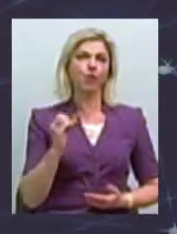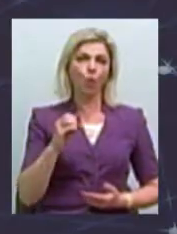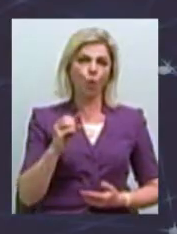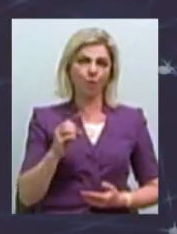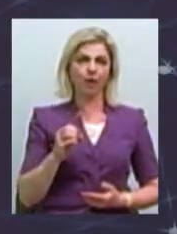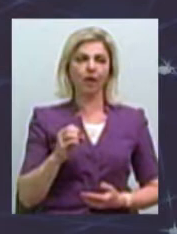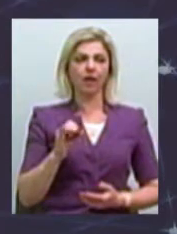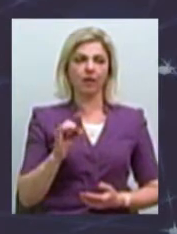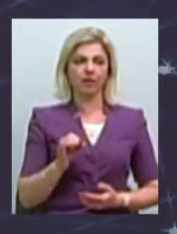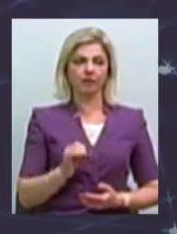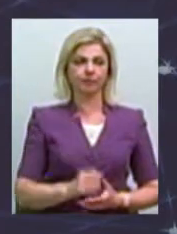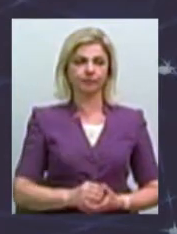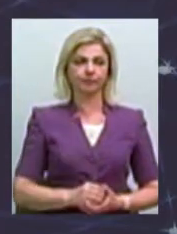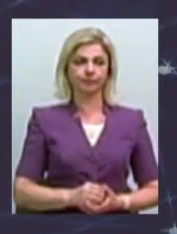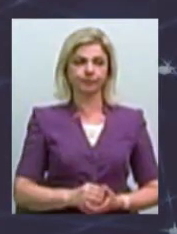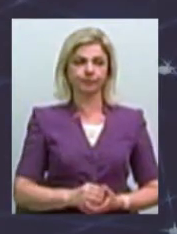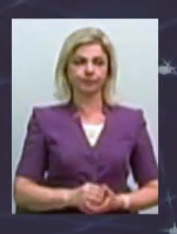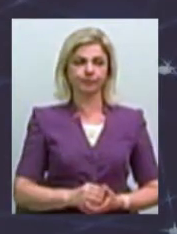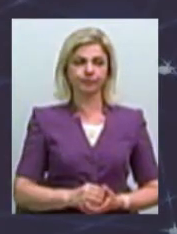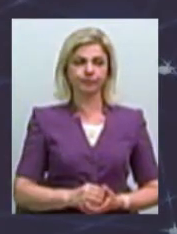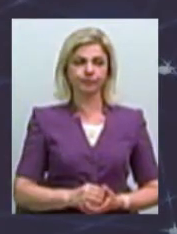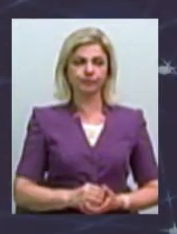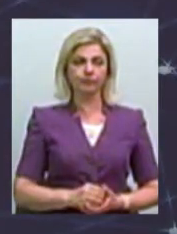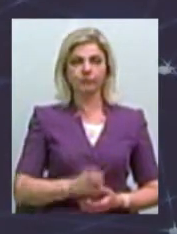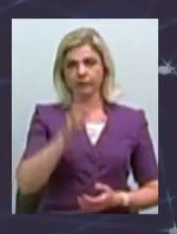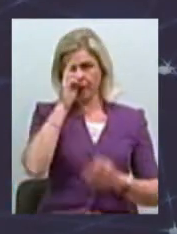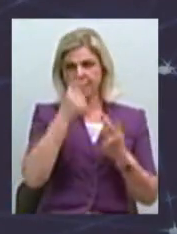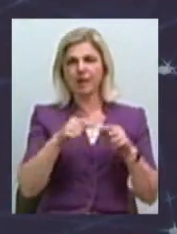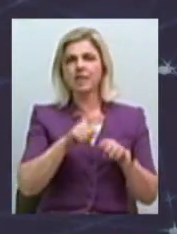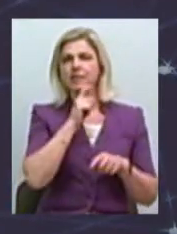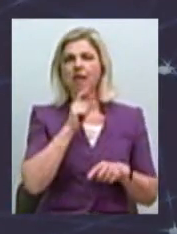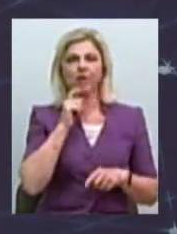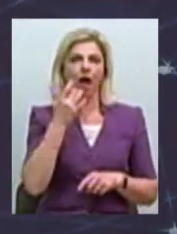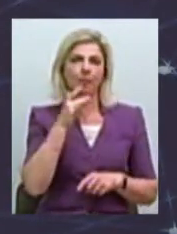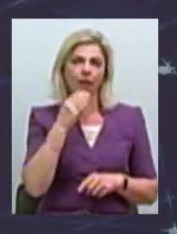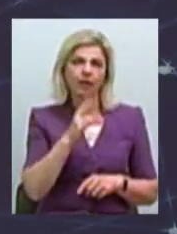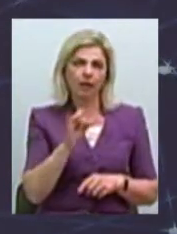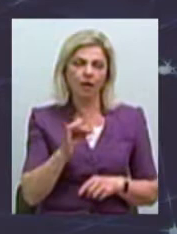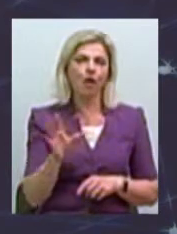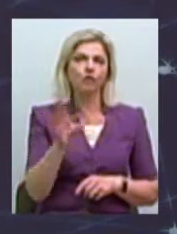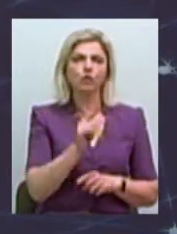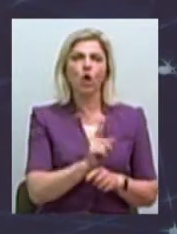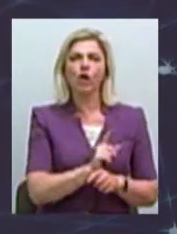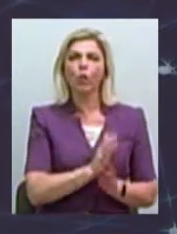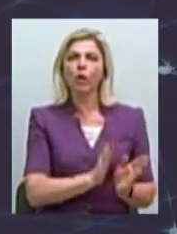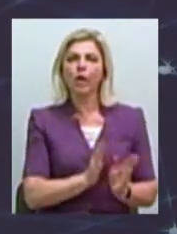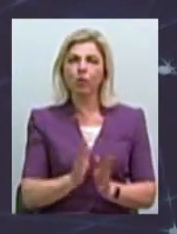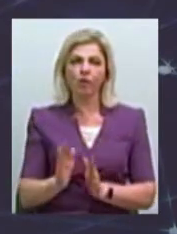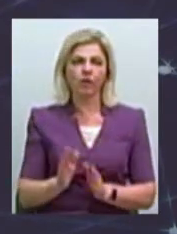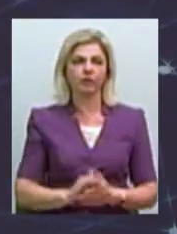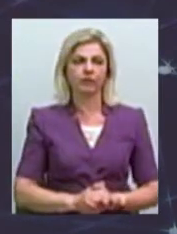или таких, знаете, стран Северной Америки, когда все зарегулировано,